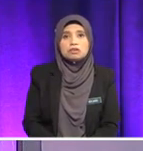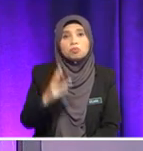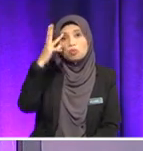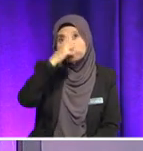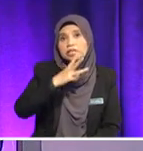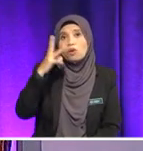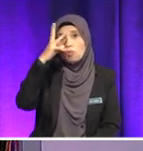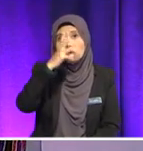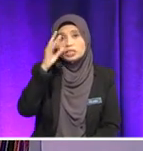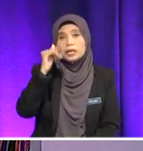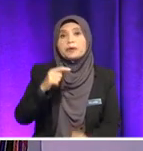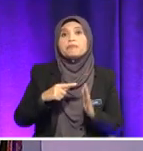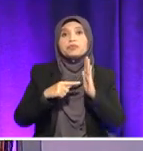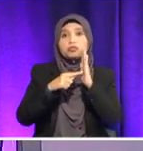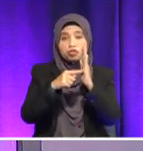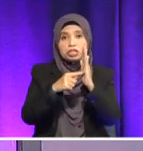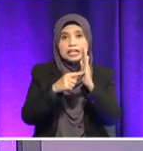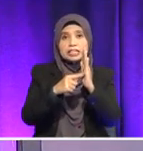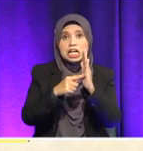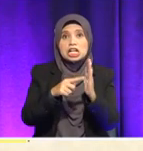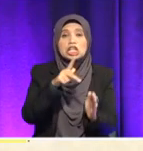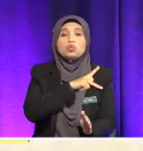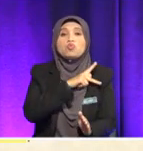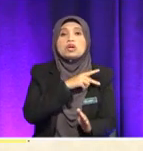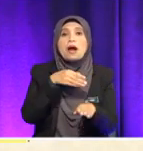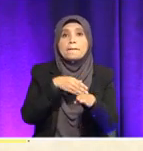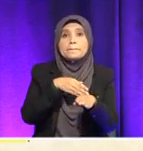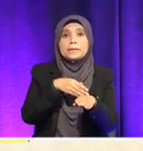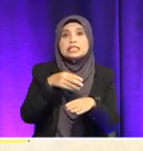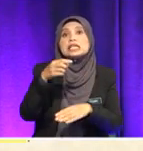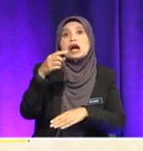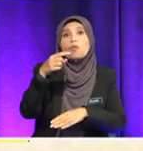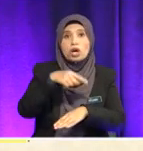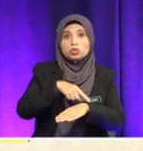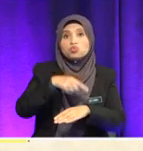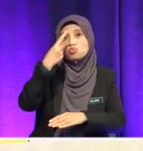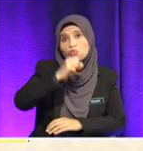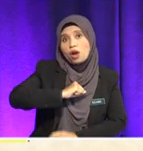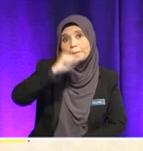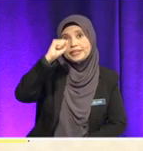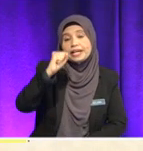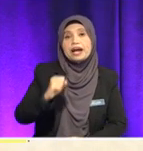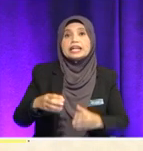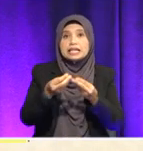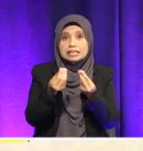kita beli Avengers Avenger hero-hero yang membaur kepada kemerdekaan